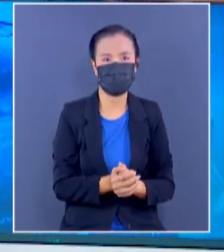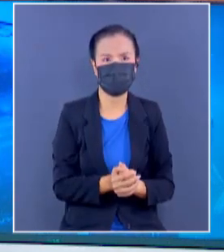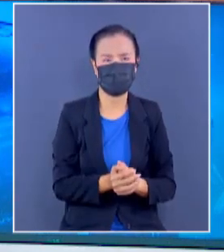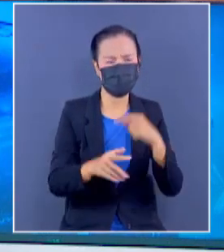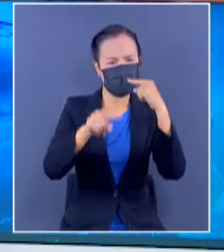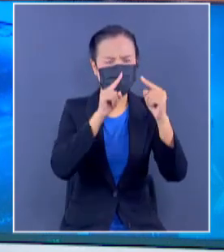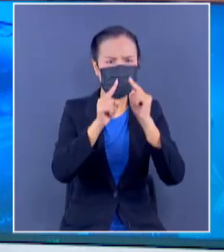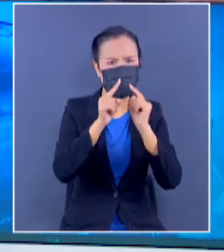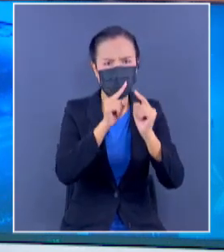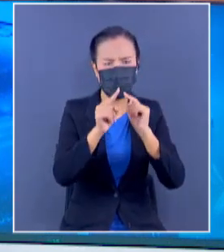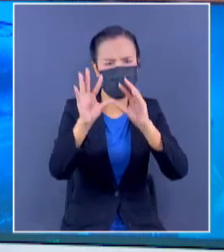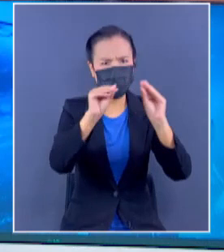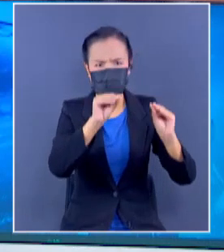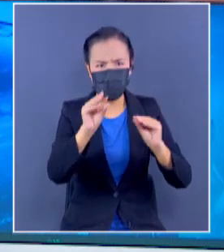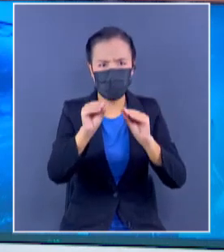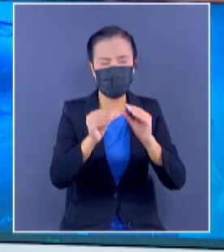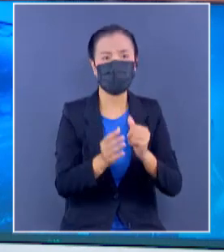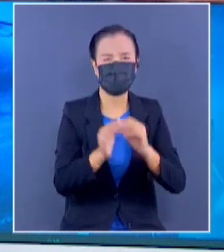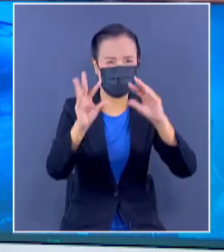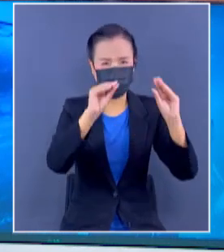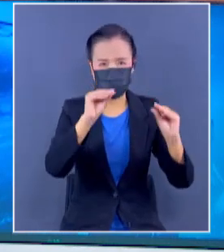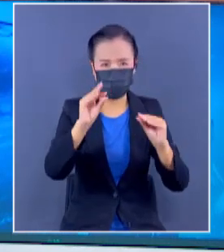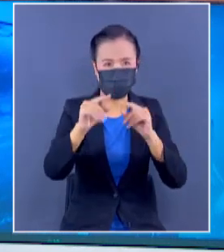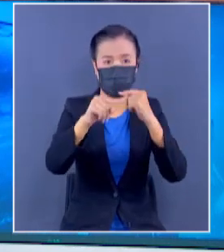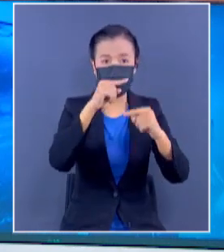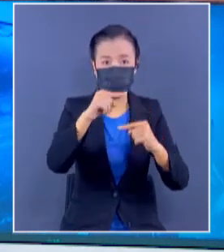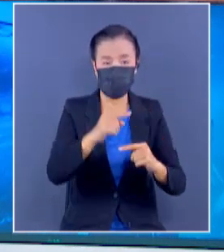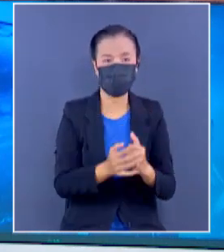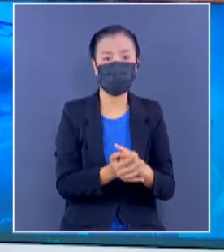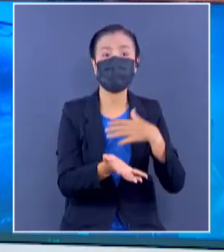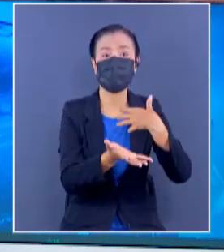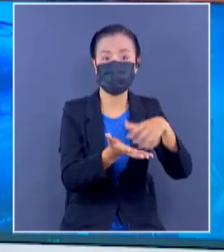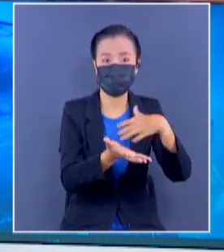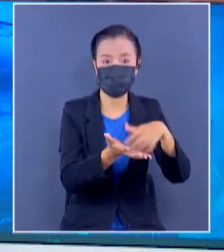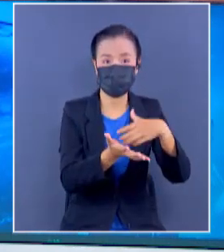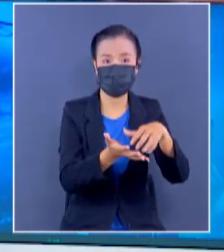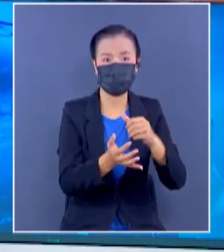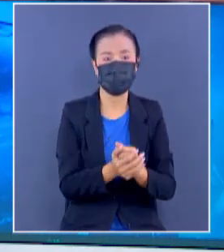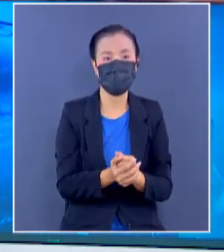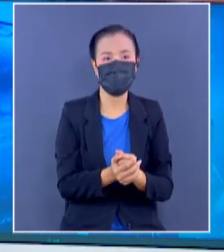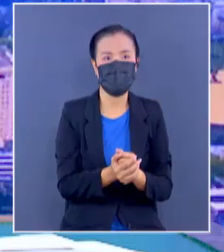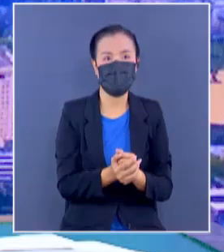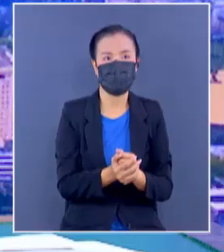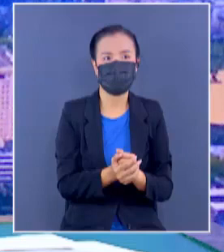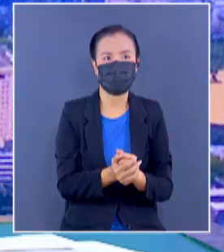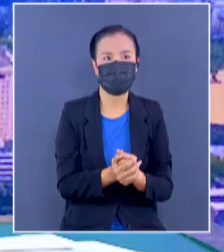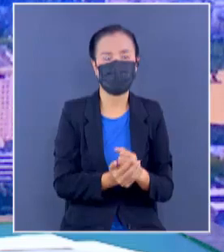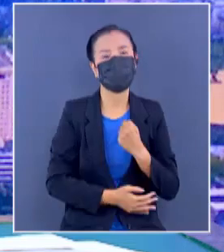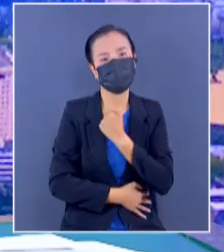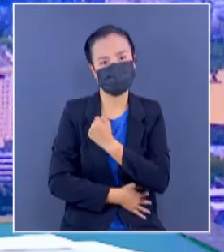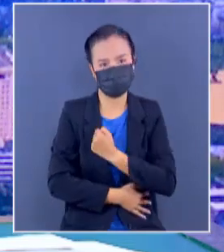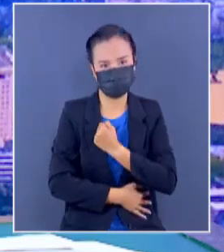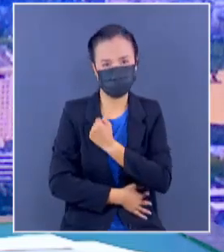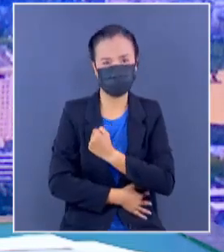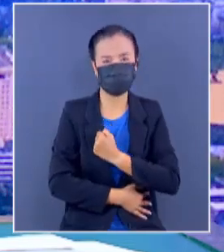งวิพากษ์วิจารณ์พอสมควร ครับ ไม่พอสมควรหลายเยอะเลยเพราะว่าถ้าจะเล่าแล้วก็จะไล่เรียงกันจริงๆเหตุการณ์นี้สลดใจ